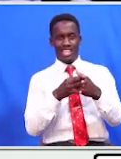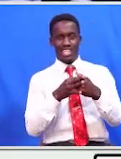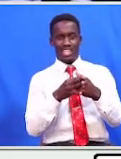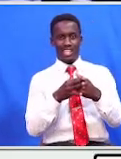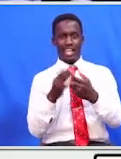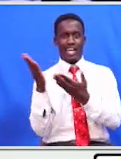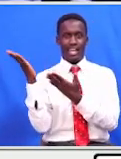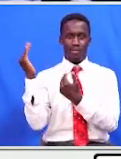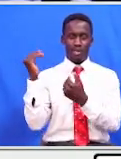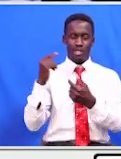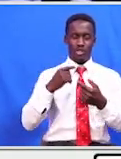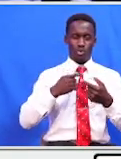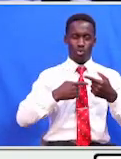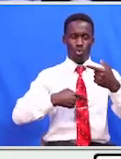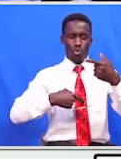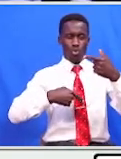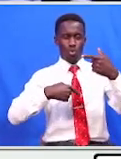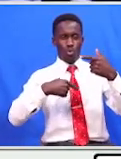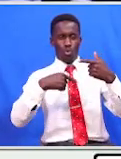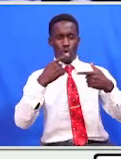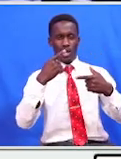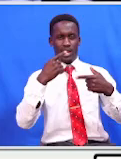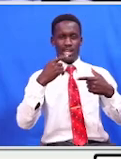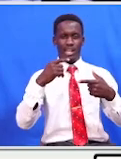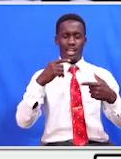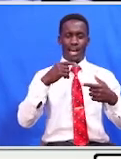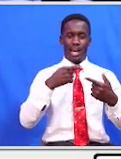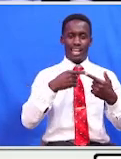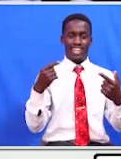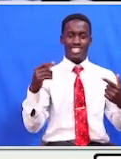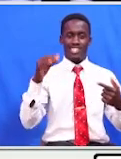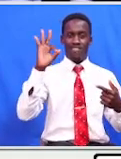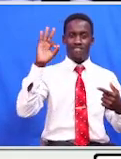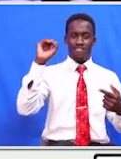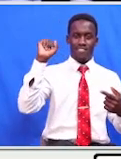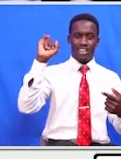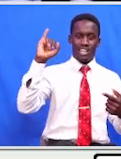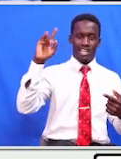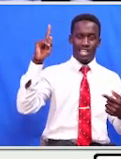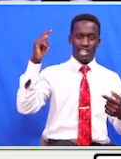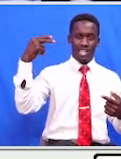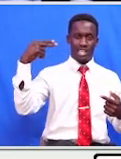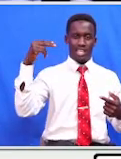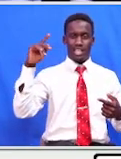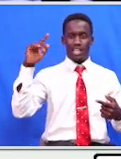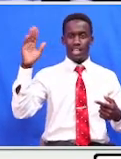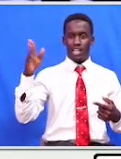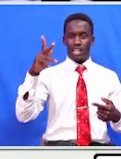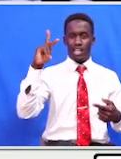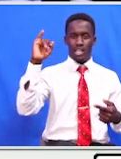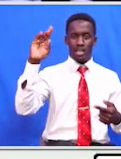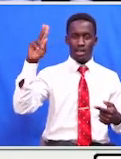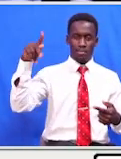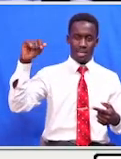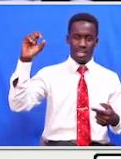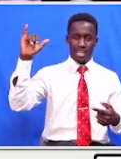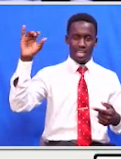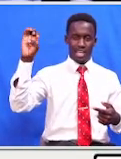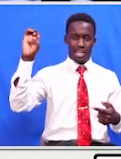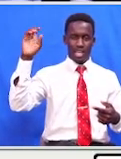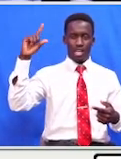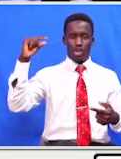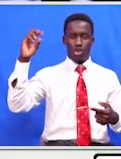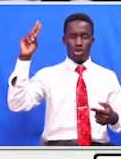bingwa wa Olimpiki na mshikilizi wa rekodi duniani Faith Kipyegon. Kikosi chetu cha TV47 kilipiga kambi Chepsaita